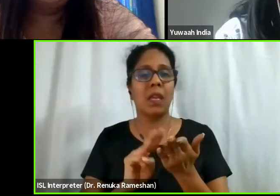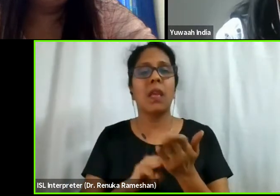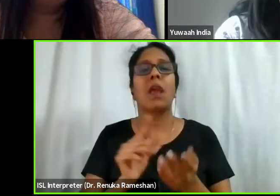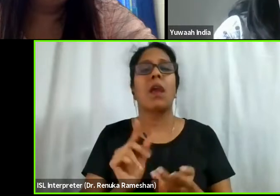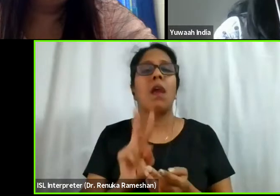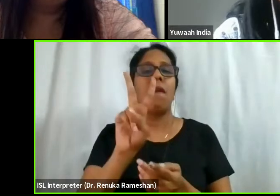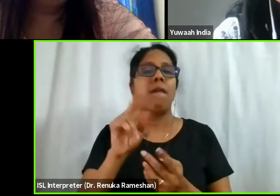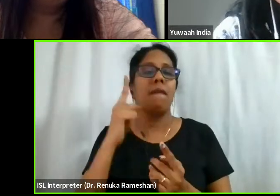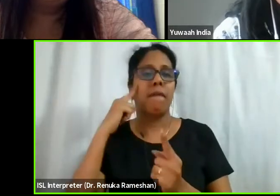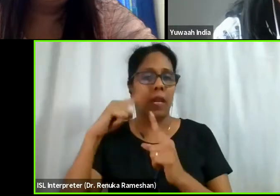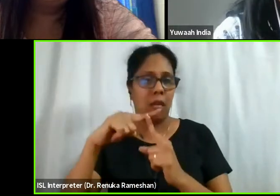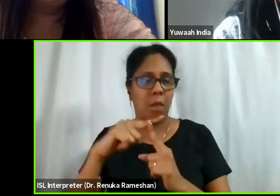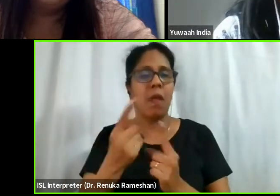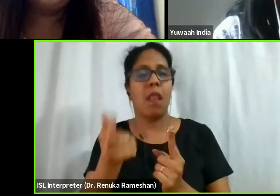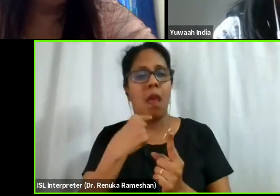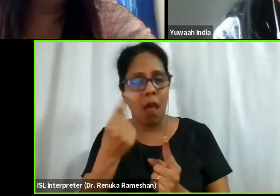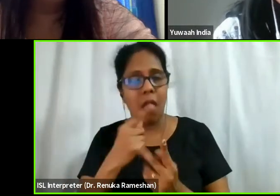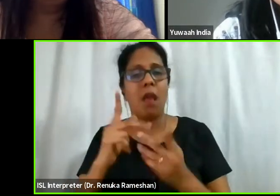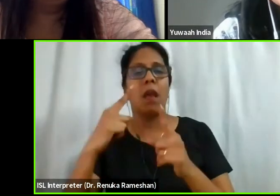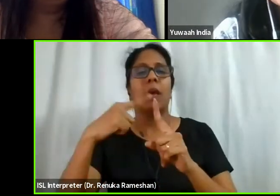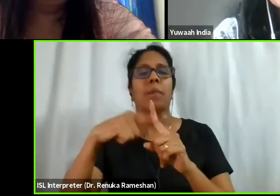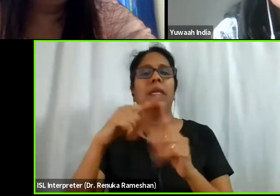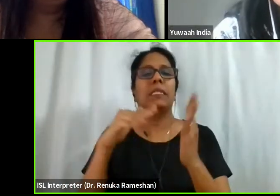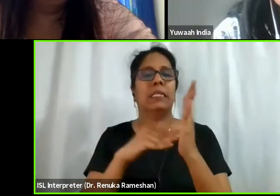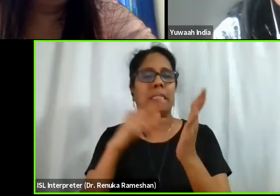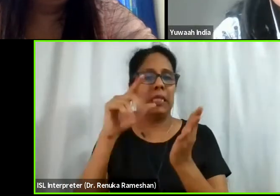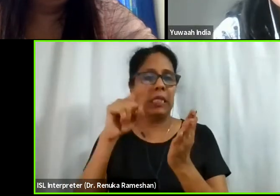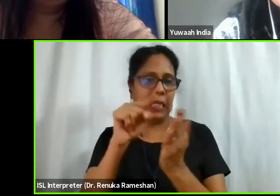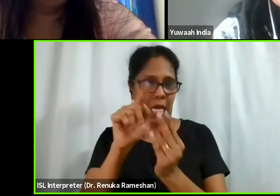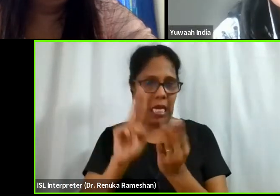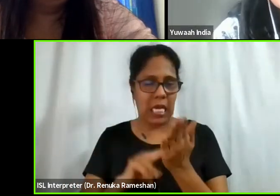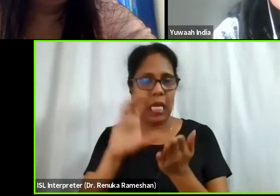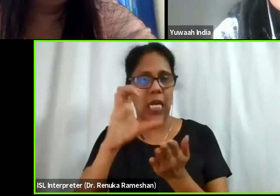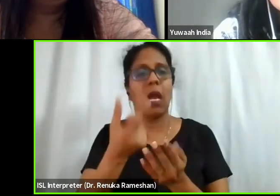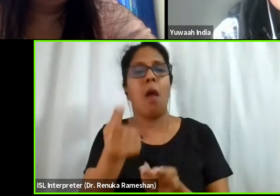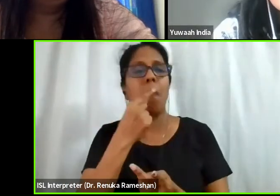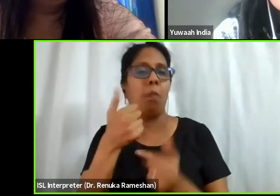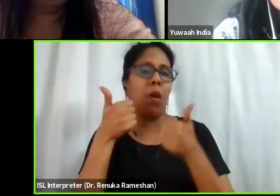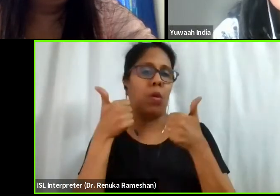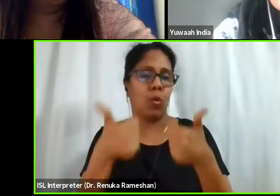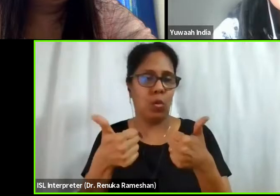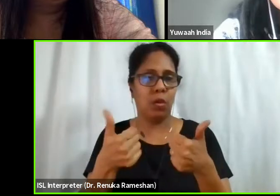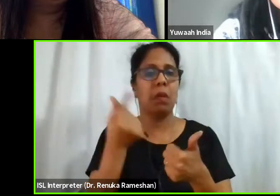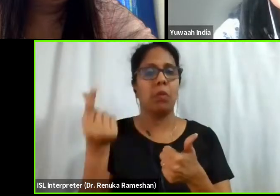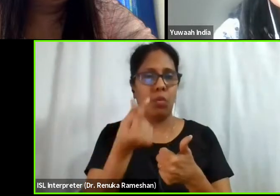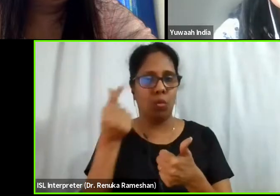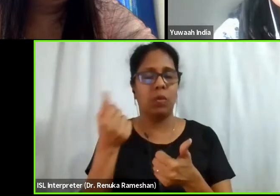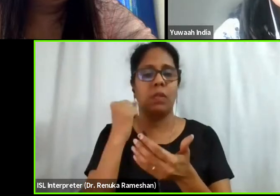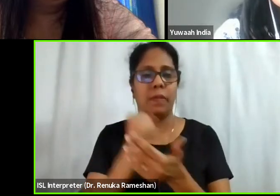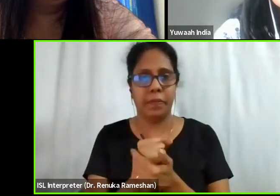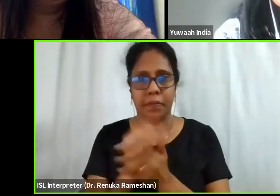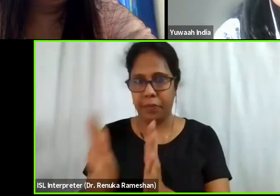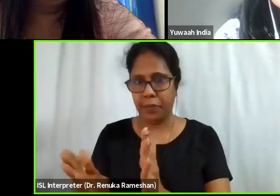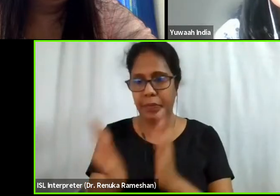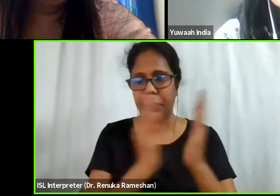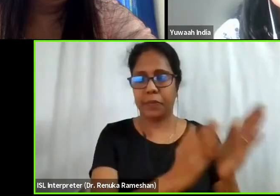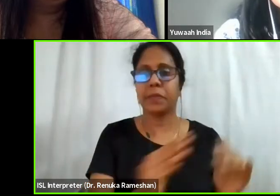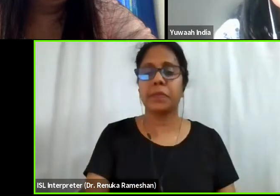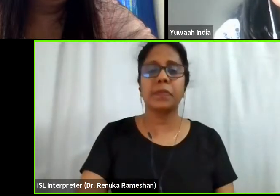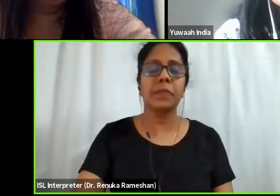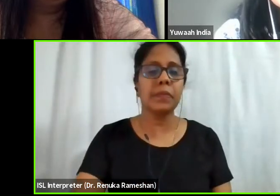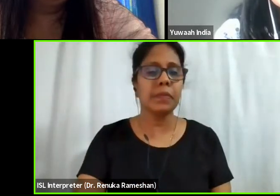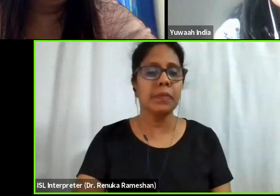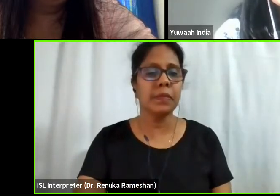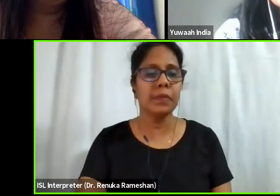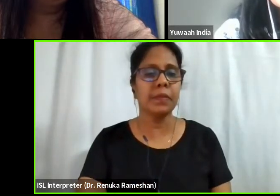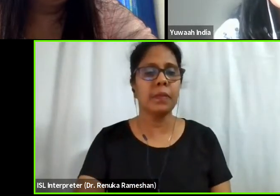हैं वो भी जरूर लें। some other questions. कोरोना के से उभरने के बाद